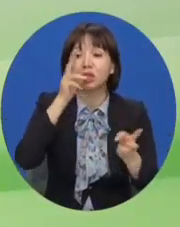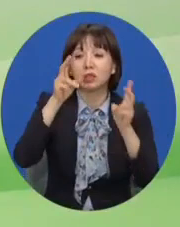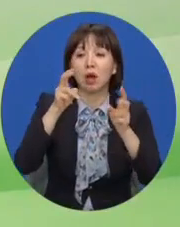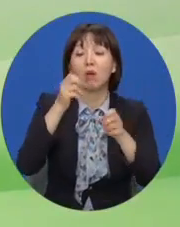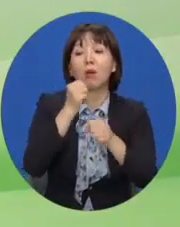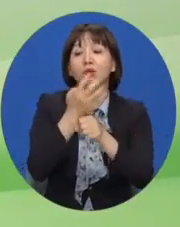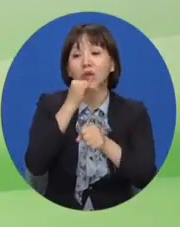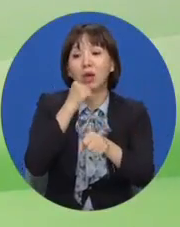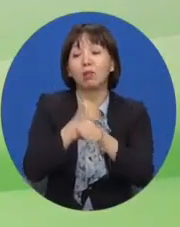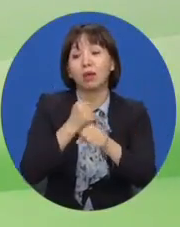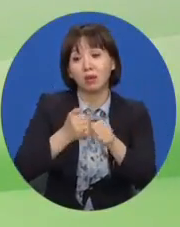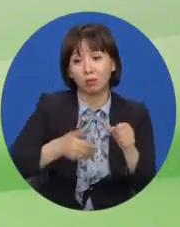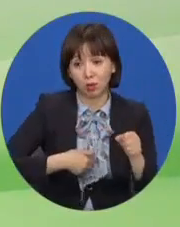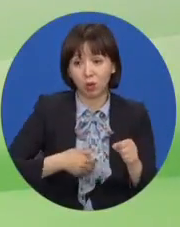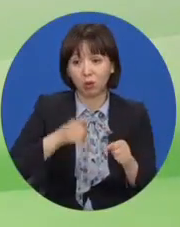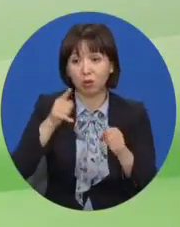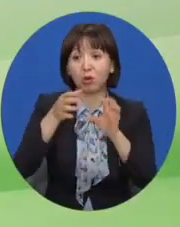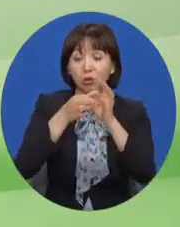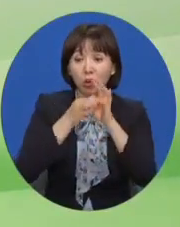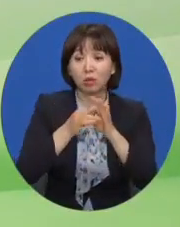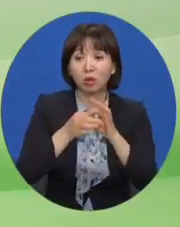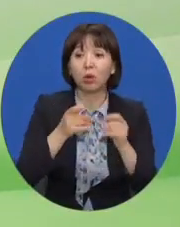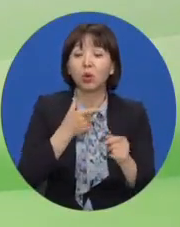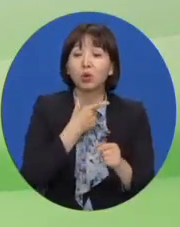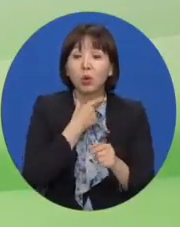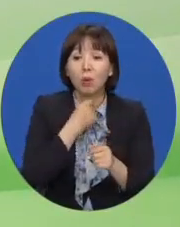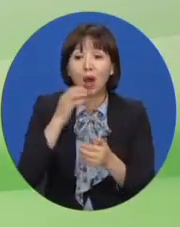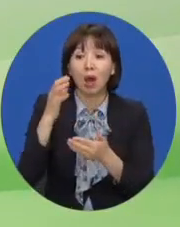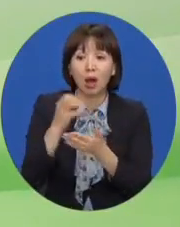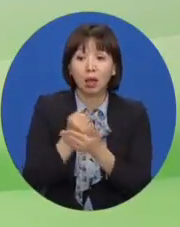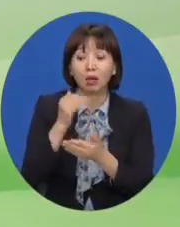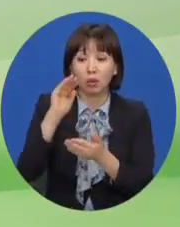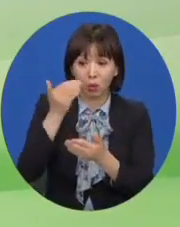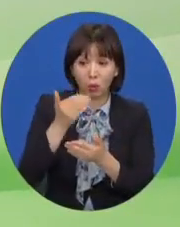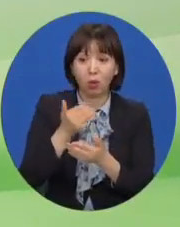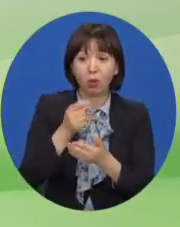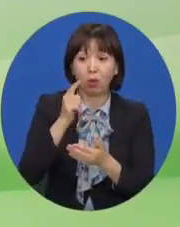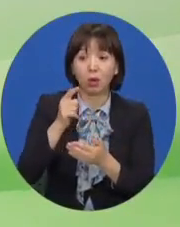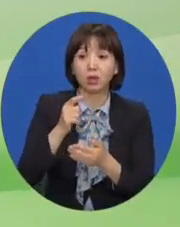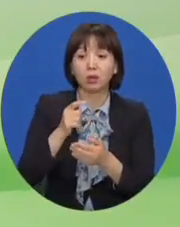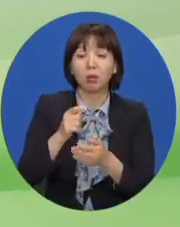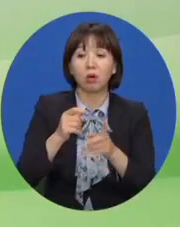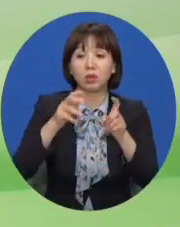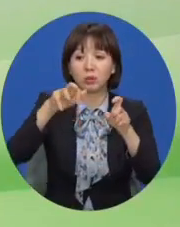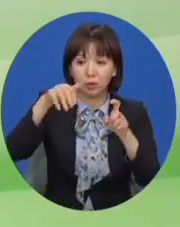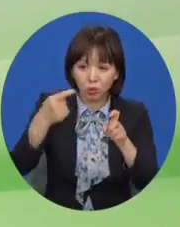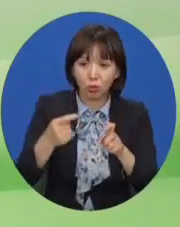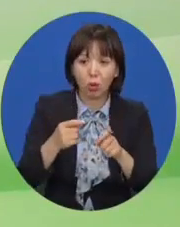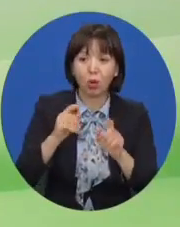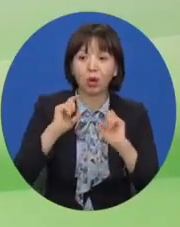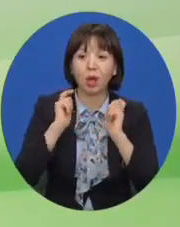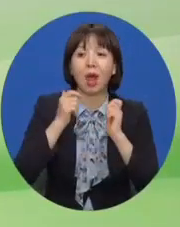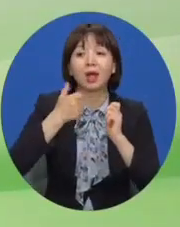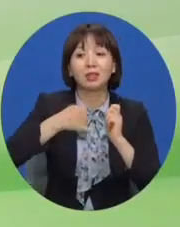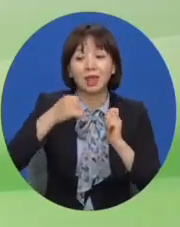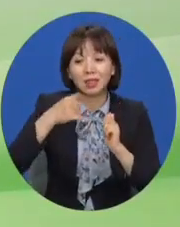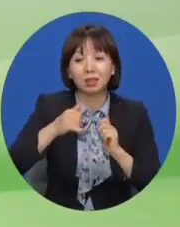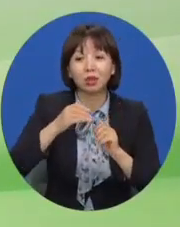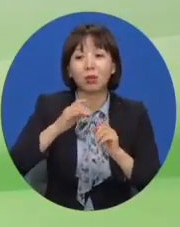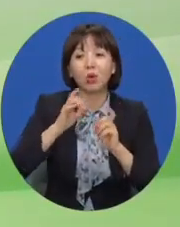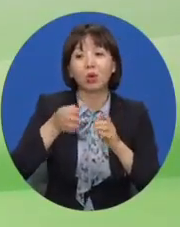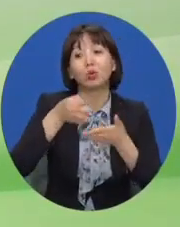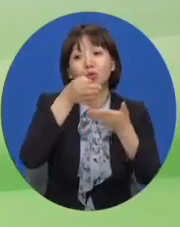됩니다. 그것을 통해서 소망을 갖게 되고 거기서 벌어들인 돈으로 11조도 내고 용돈도 주고 그리고